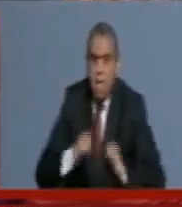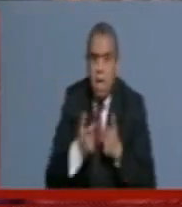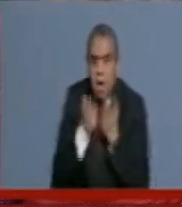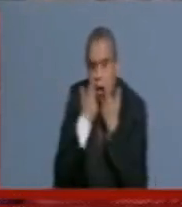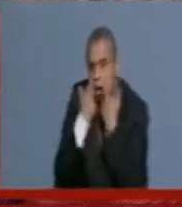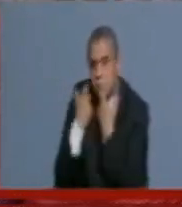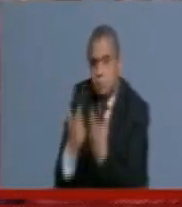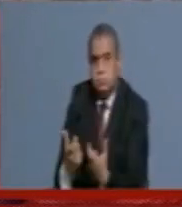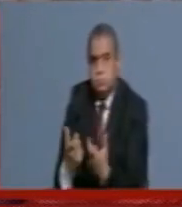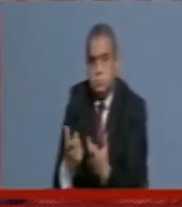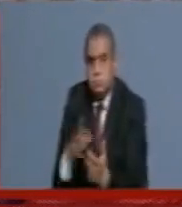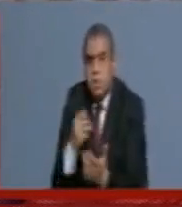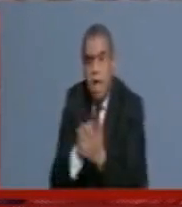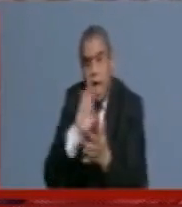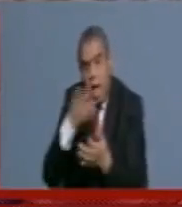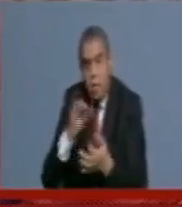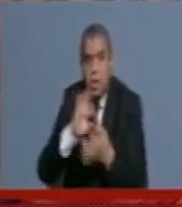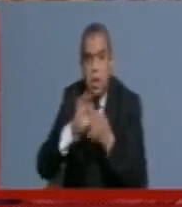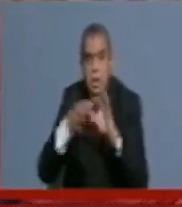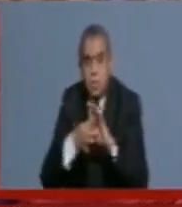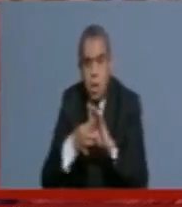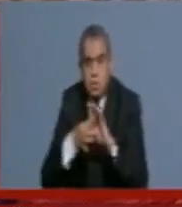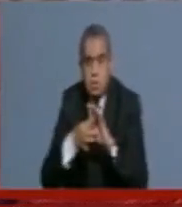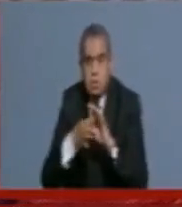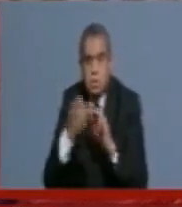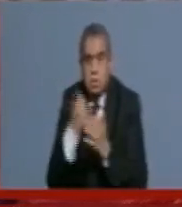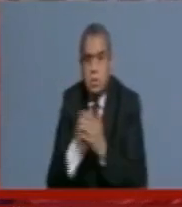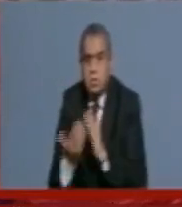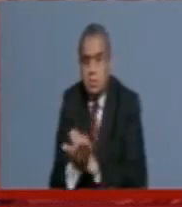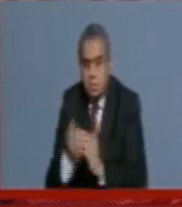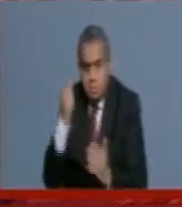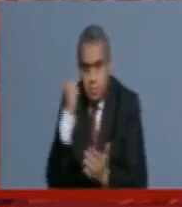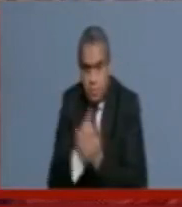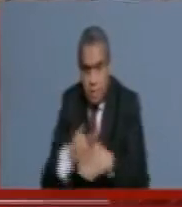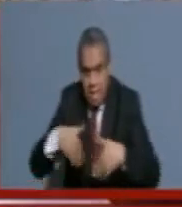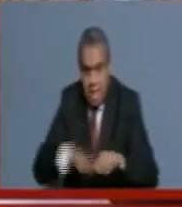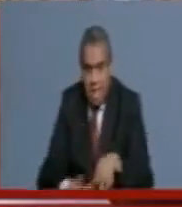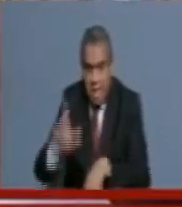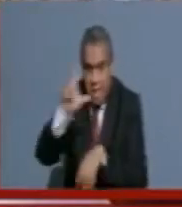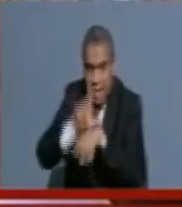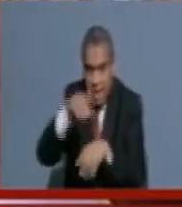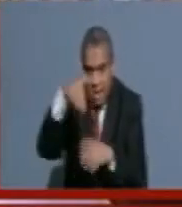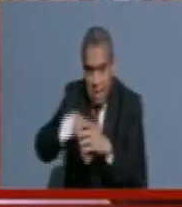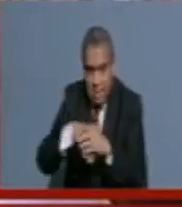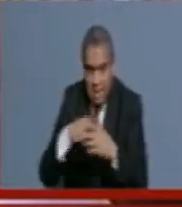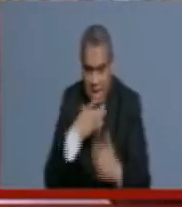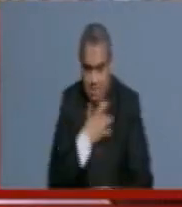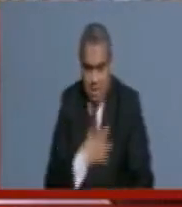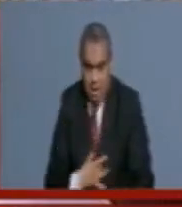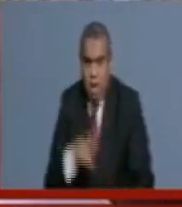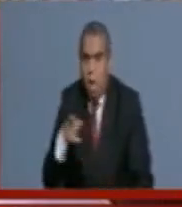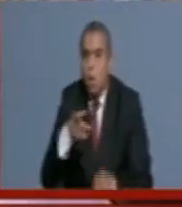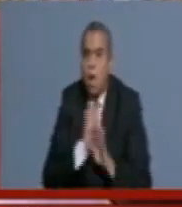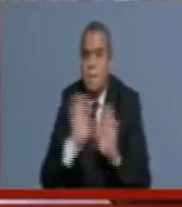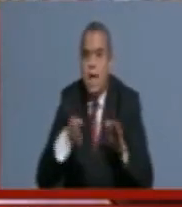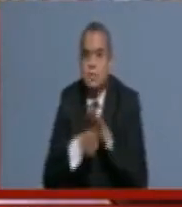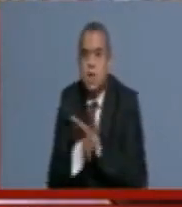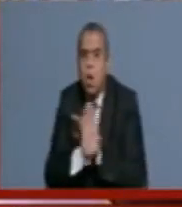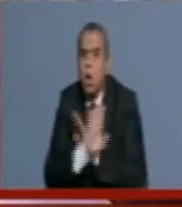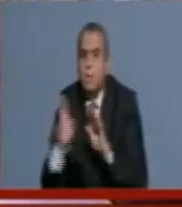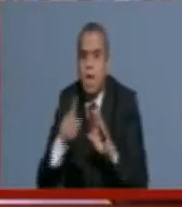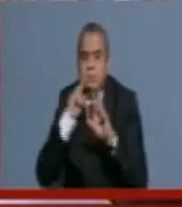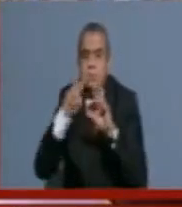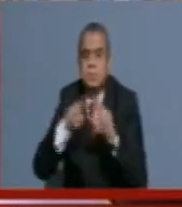من المنظمات او المتابعين اللي مصرح ليهم الهيئه العليا للانتخابات للجلوس لمتابعه